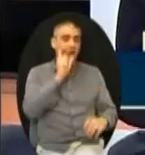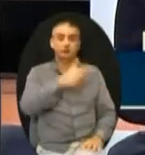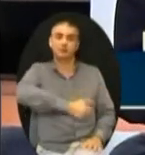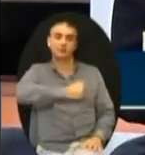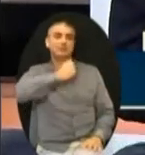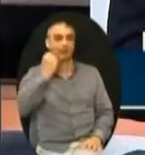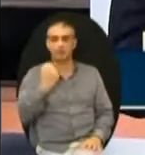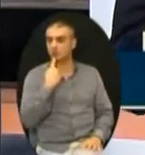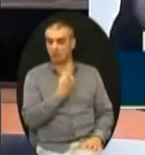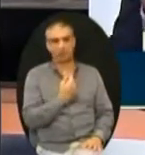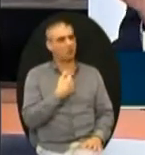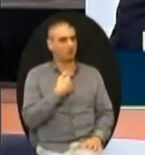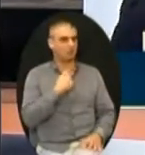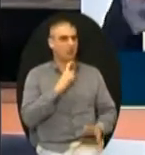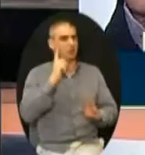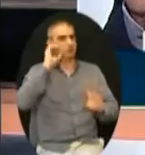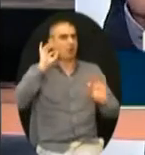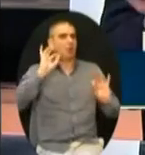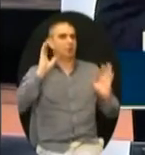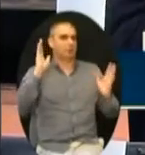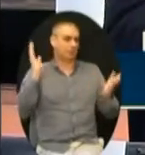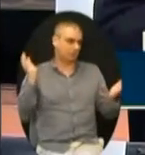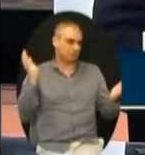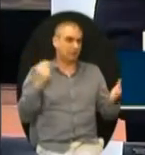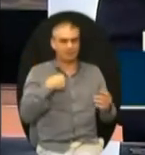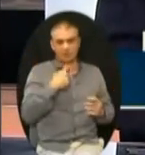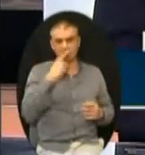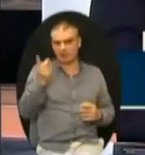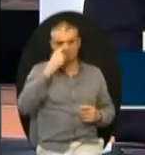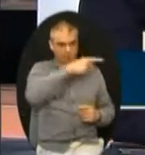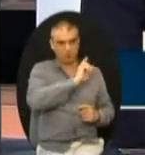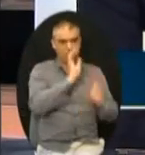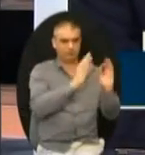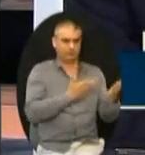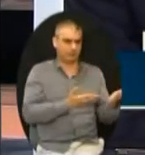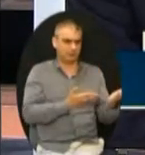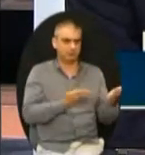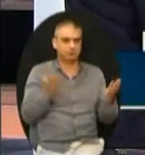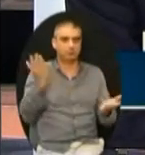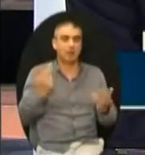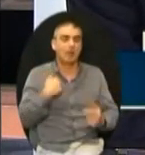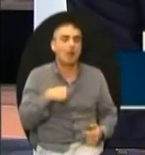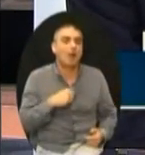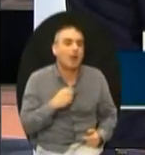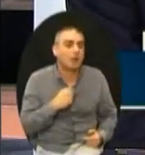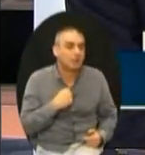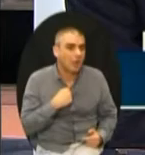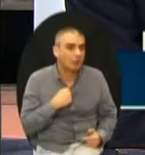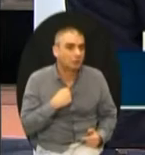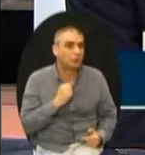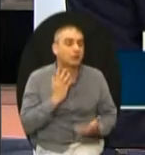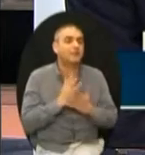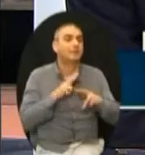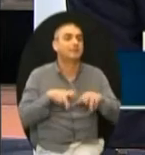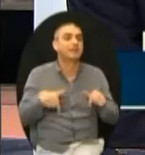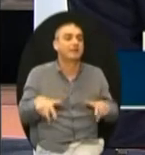הימני יגידו שאני לגמרי לא בסדר, בכל מישור שהוא, ושאני אגיד שהם לגמרי לא בסדר. אנחנו מגיעים למצב שבו